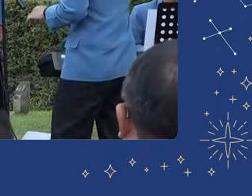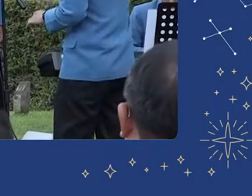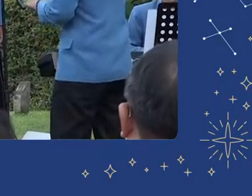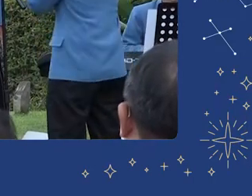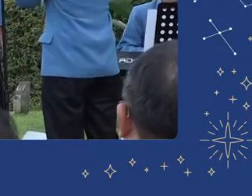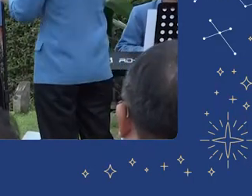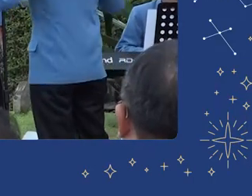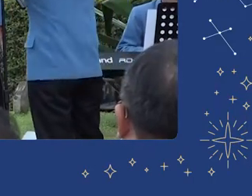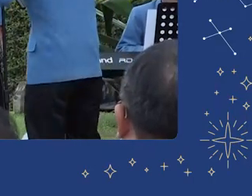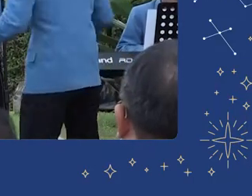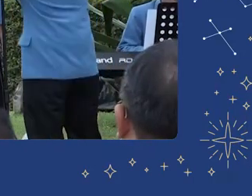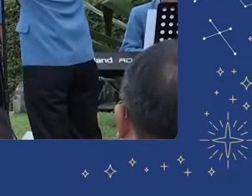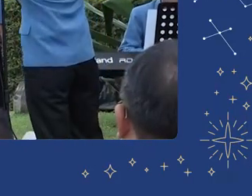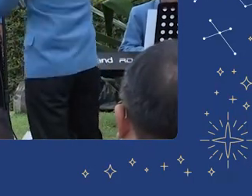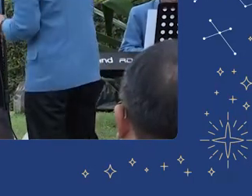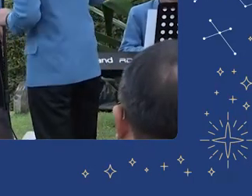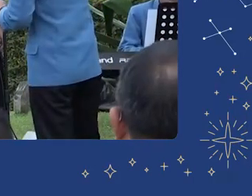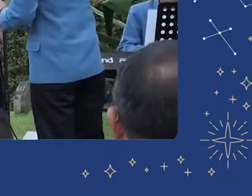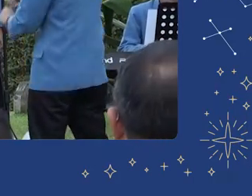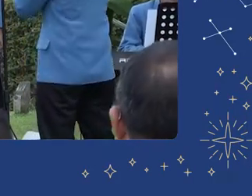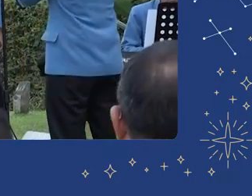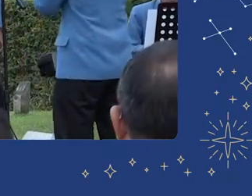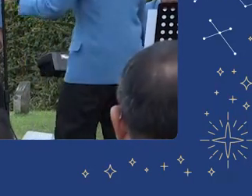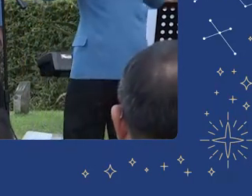kita bahagia bahagia